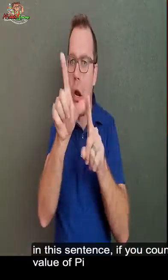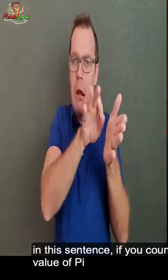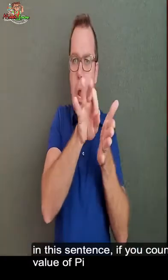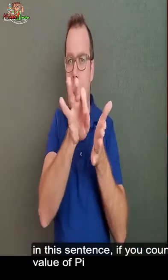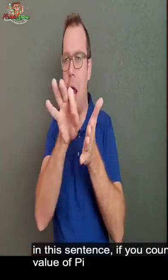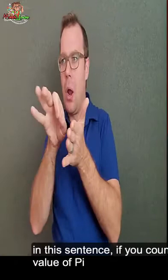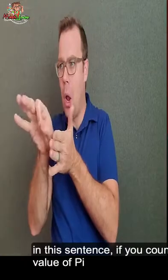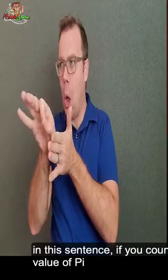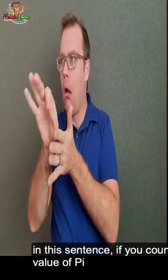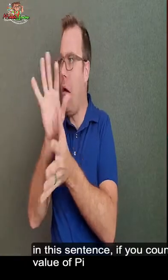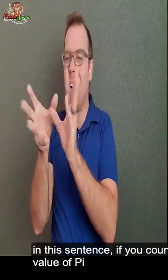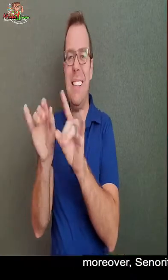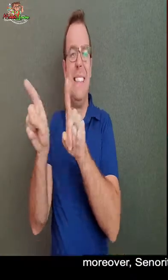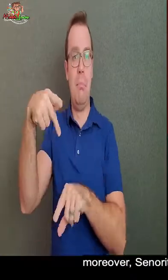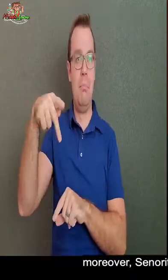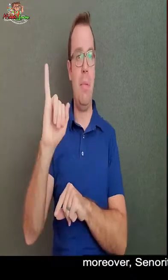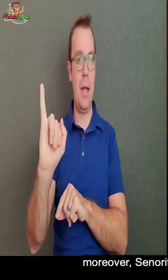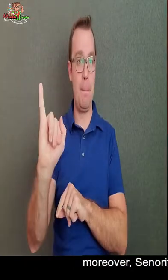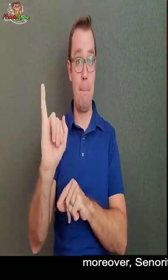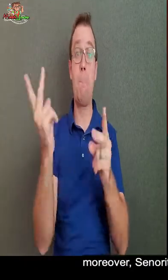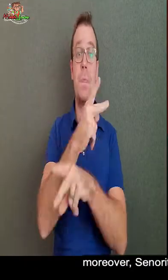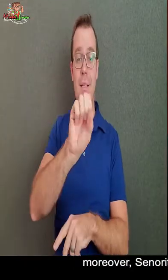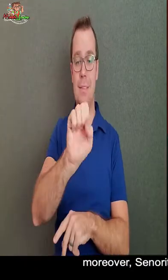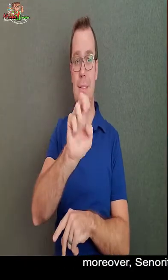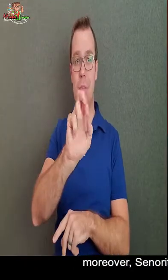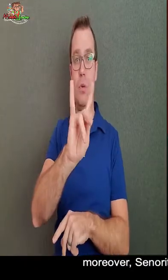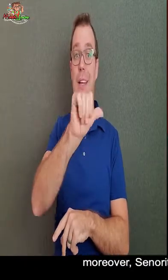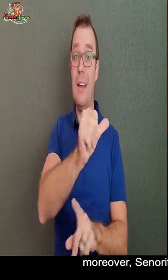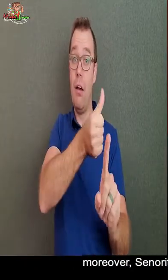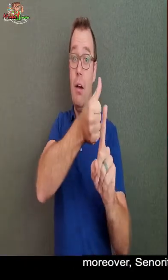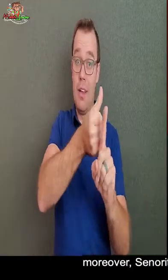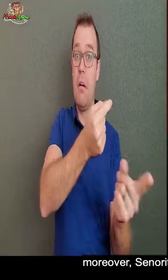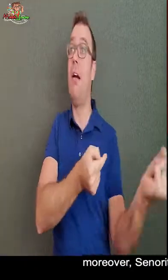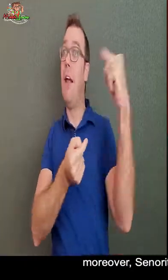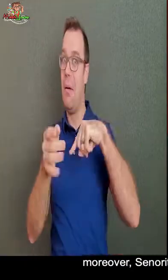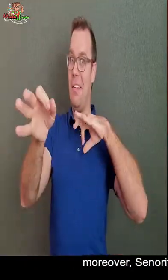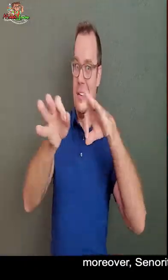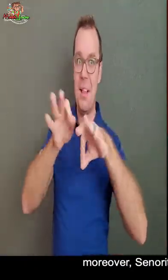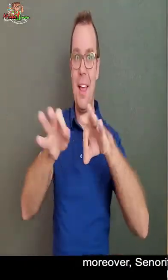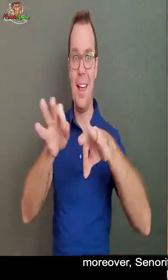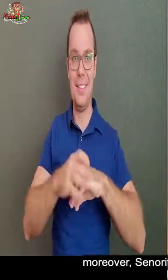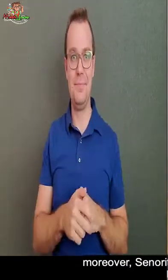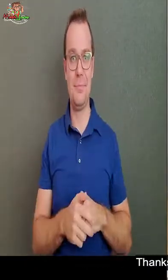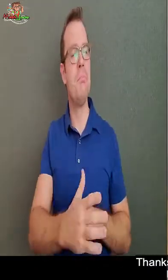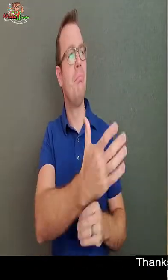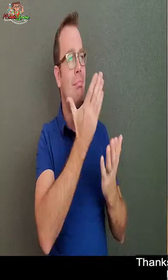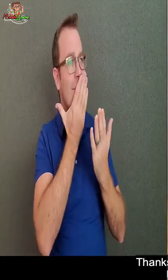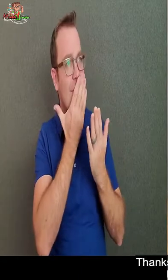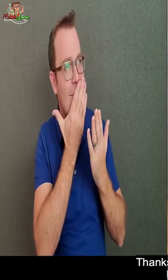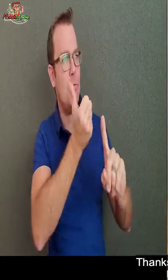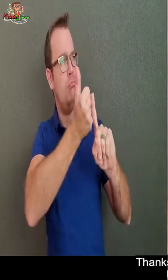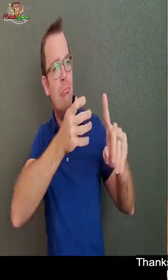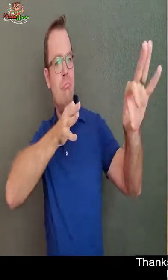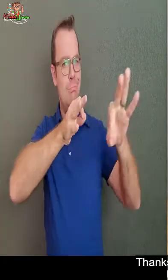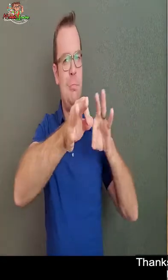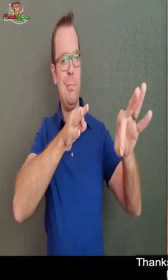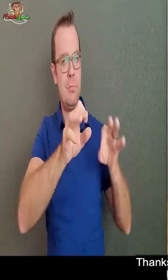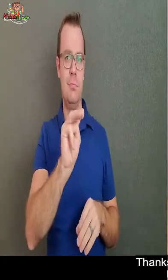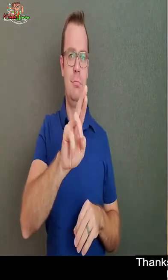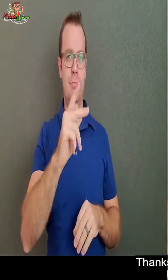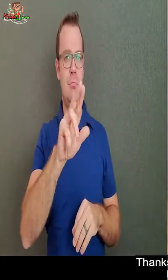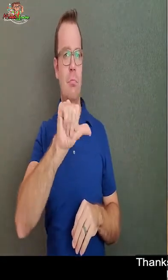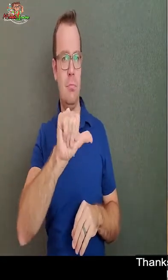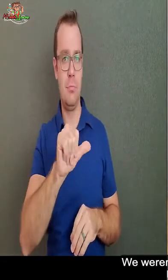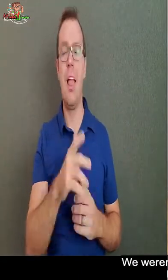तो that becomes the value of pi. And वो तो छोड़िए, Sinojita भी आ गई थी थोड़ी हमें सिखाने के. Thanks for the detailed explanation,